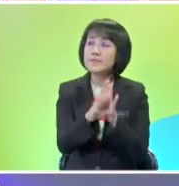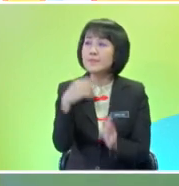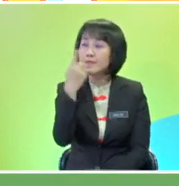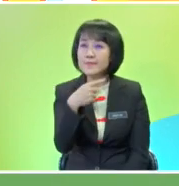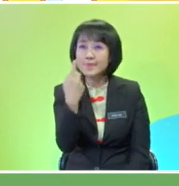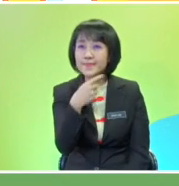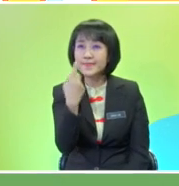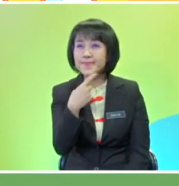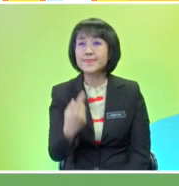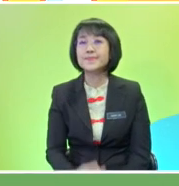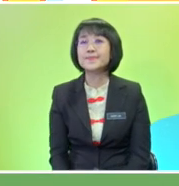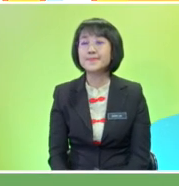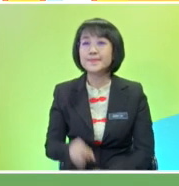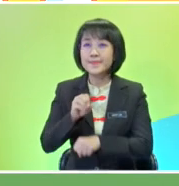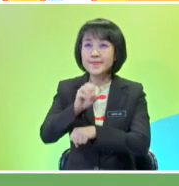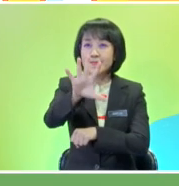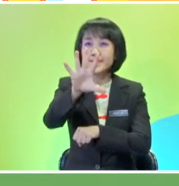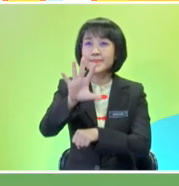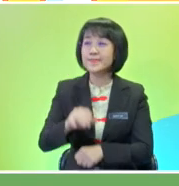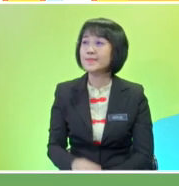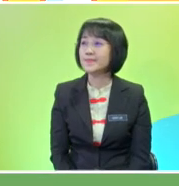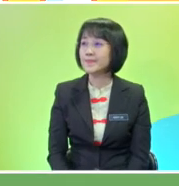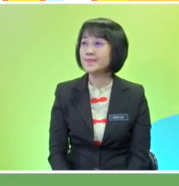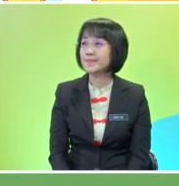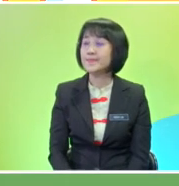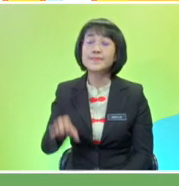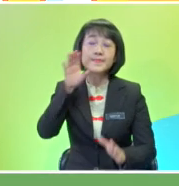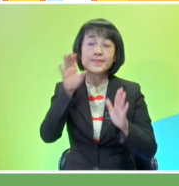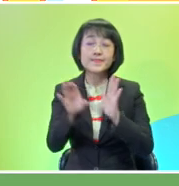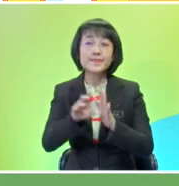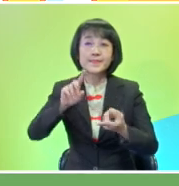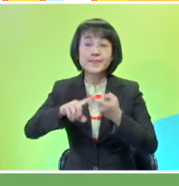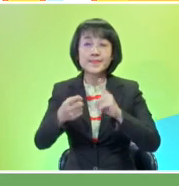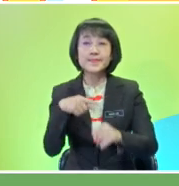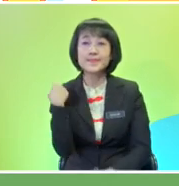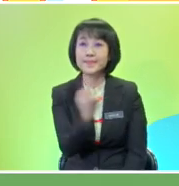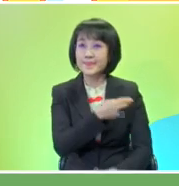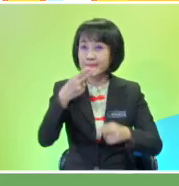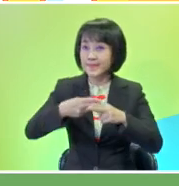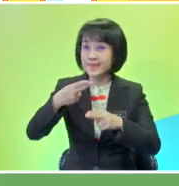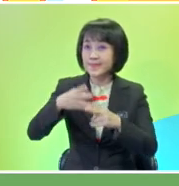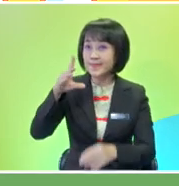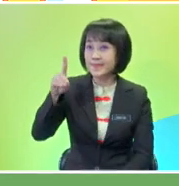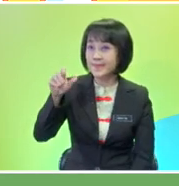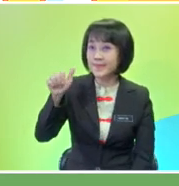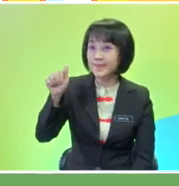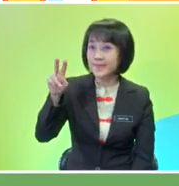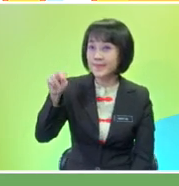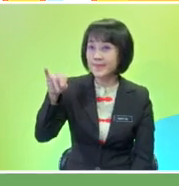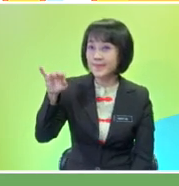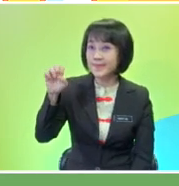tu eh itu adalah gambar Rakan kita namanya Danish ya apa denish buat